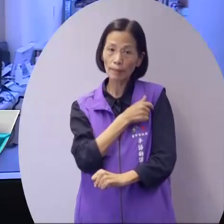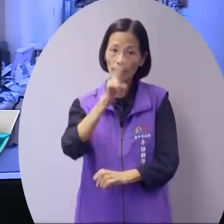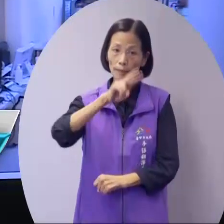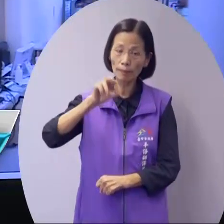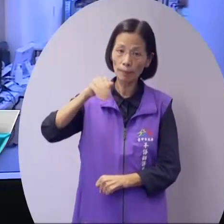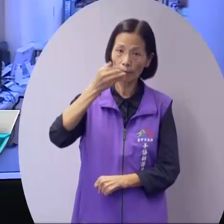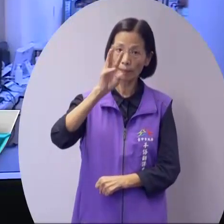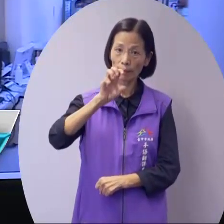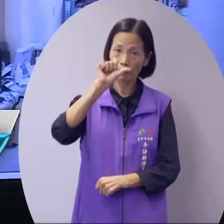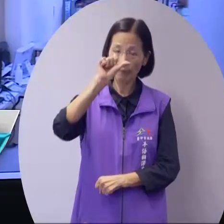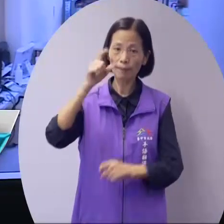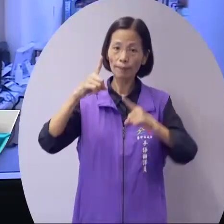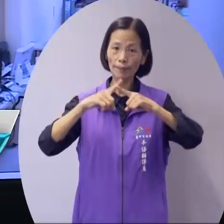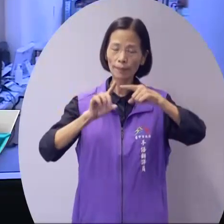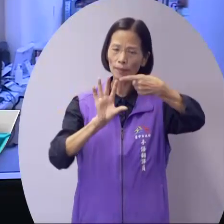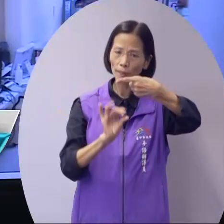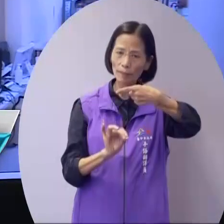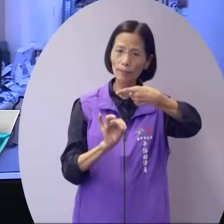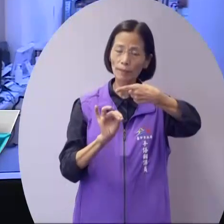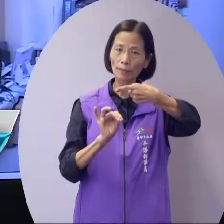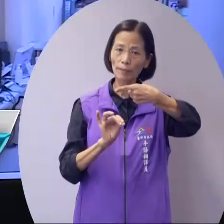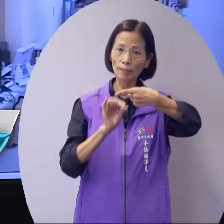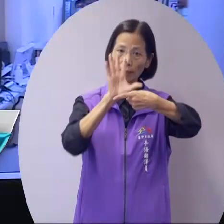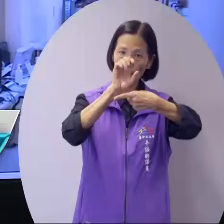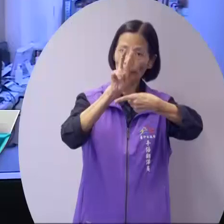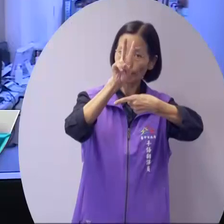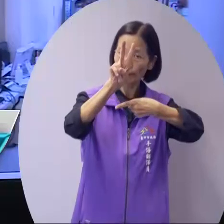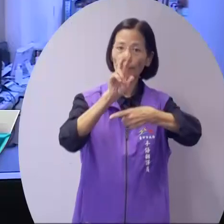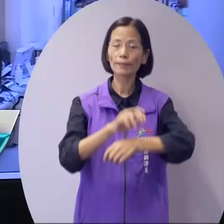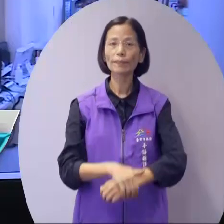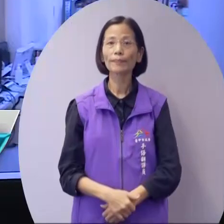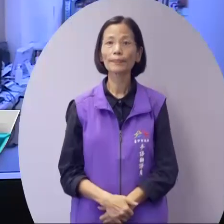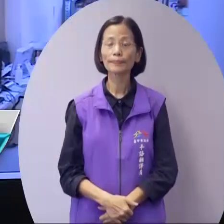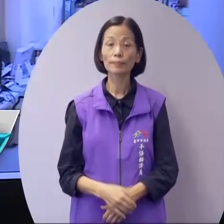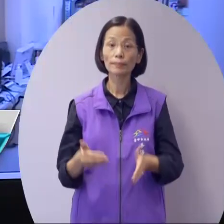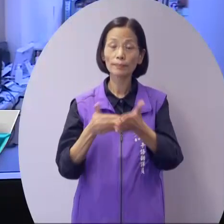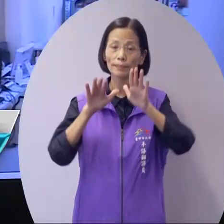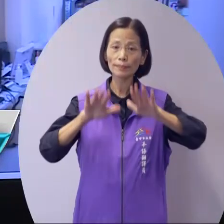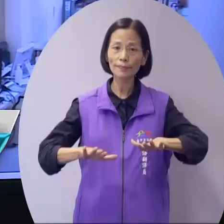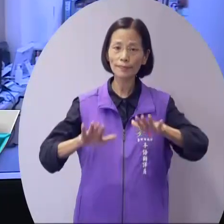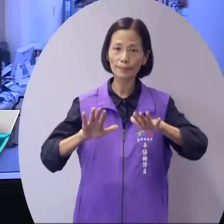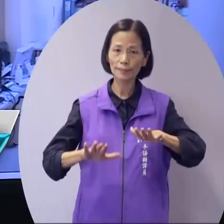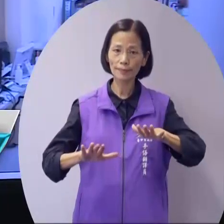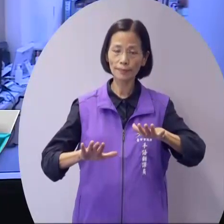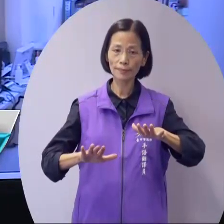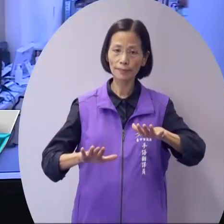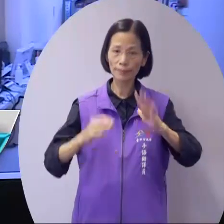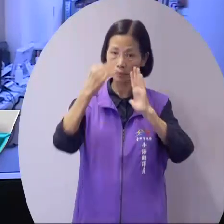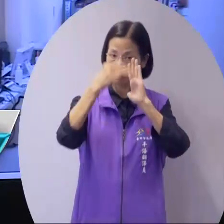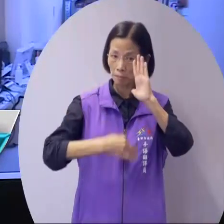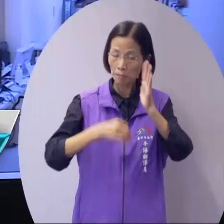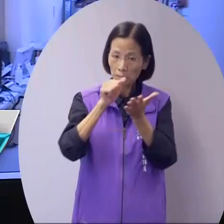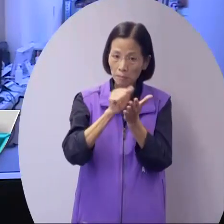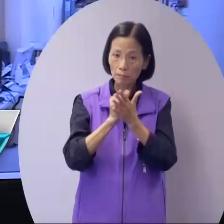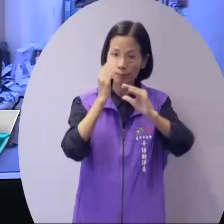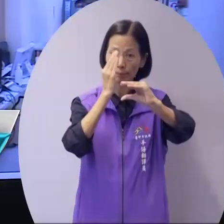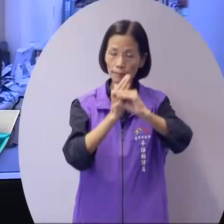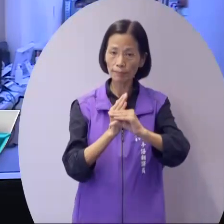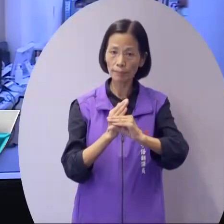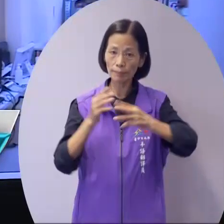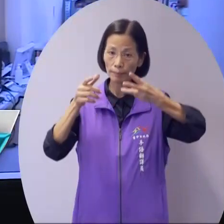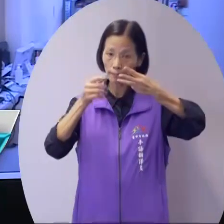人，那接种率是执行率是92%。那目前呢也在持续在造册争取第三阶段